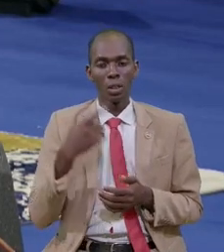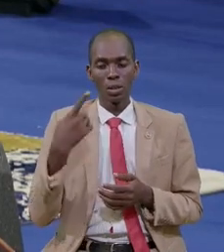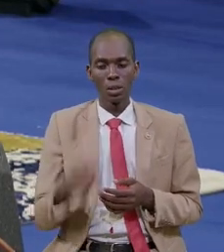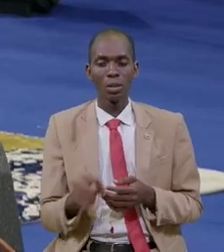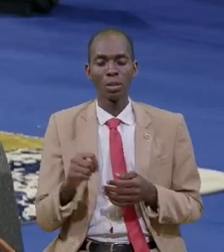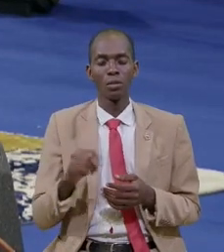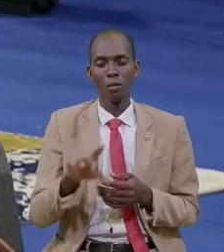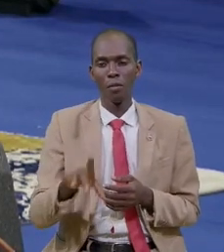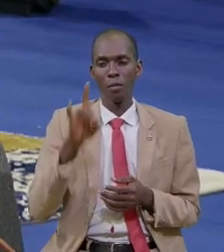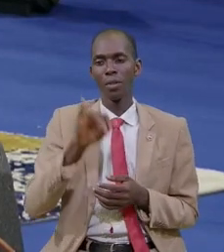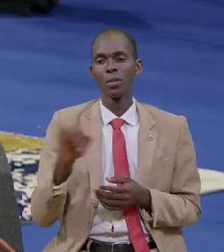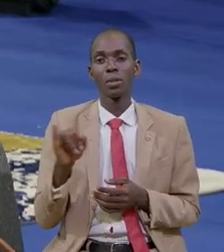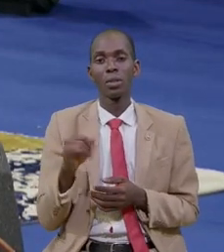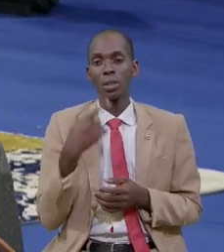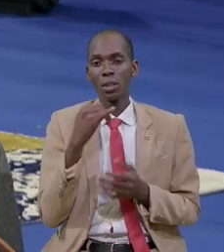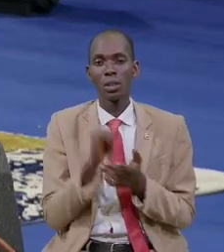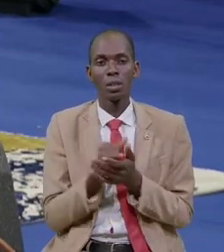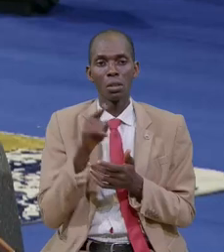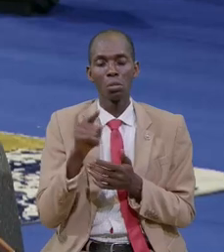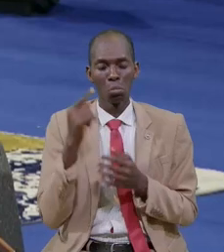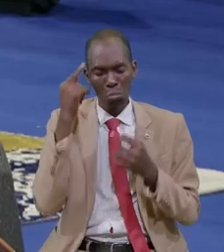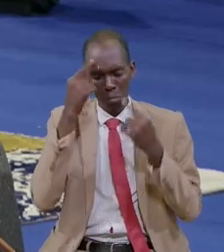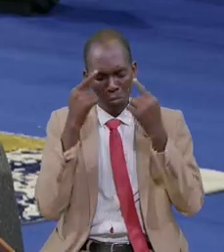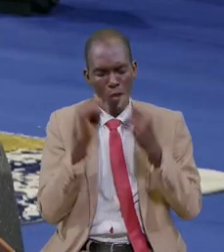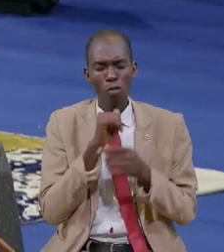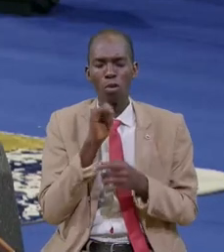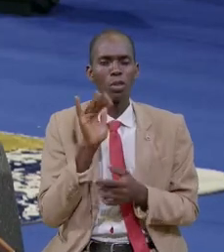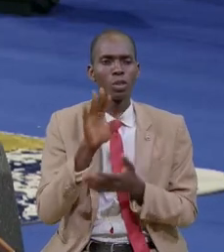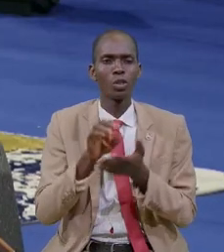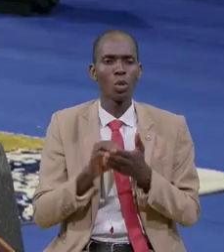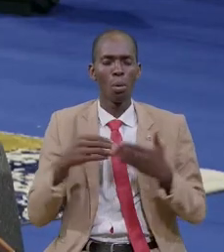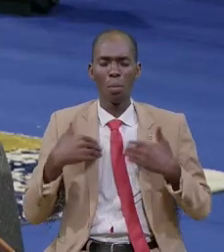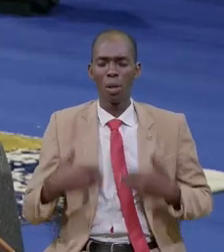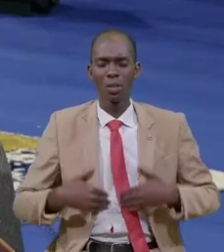et sans faiblir dans la foi, il ne considéra point que son corps était déjà usé.